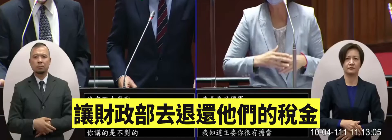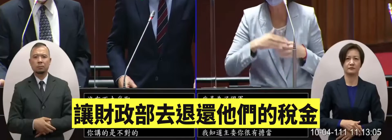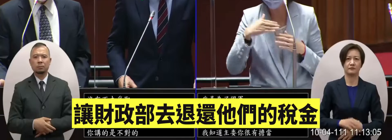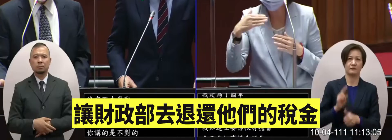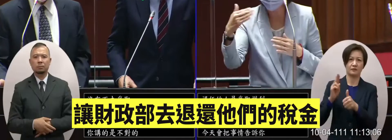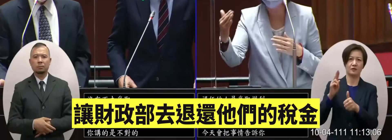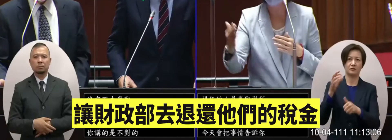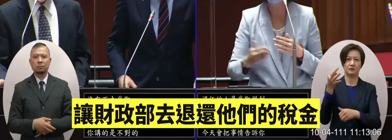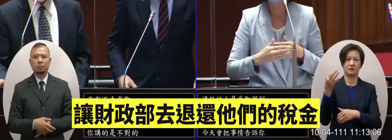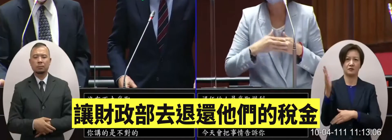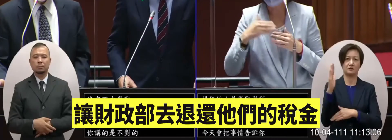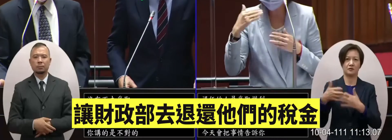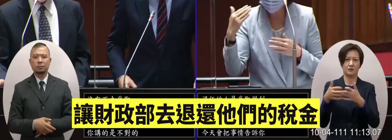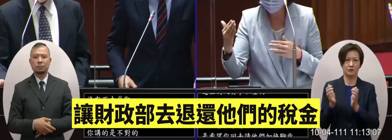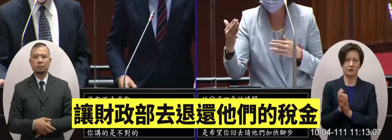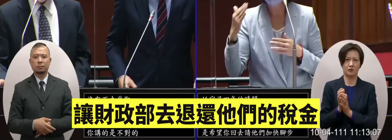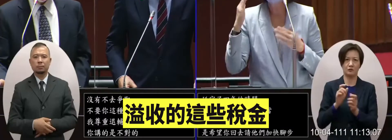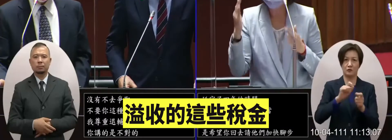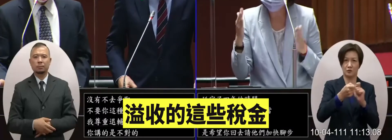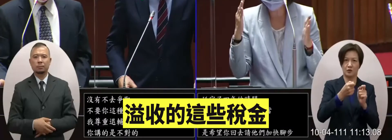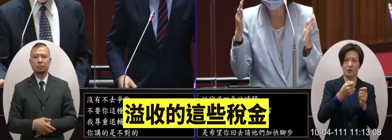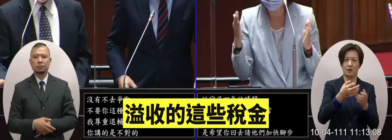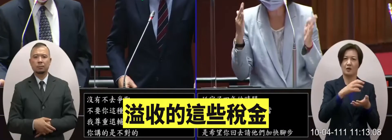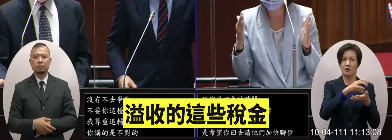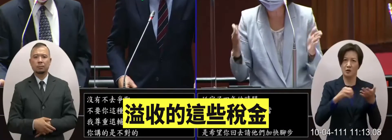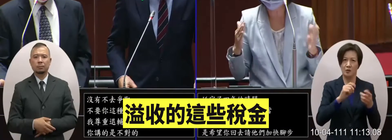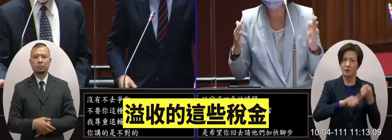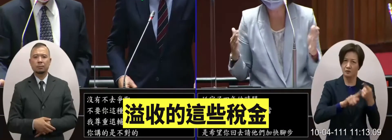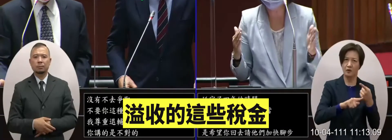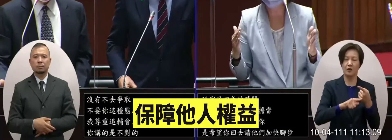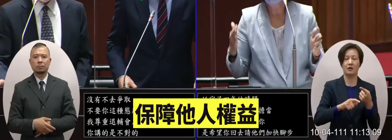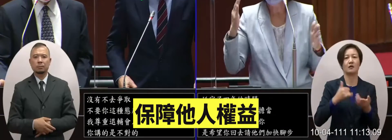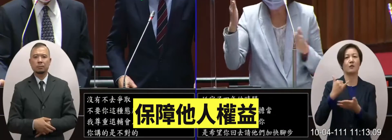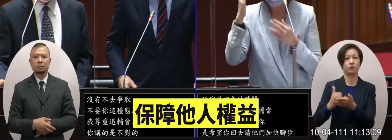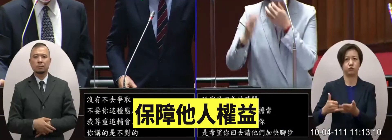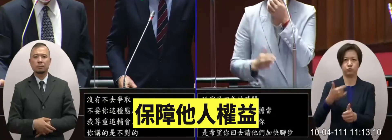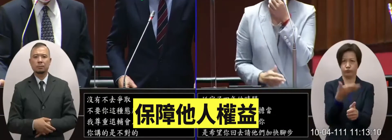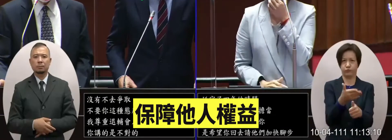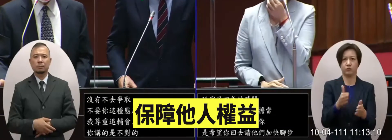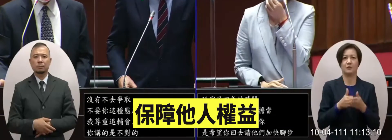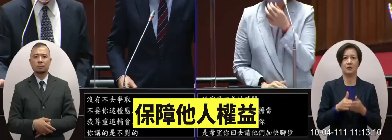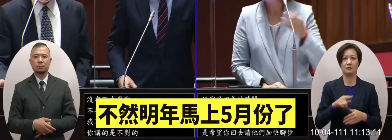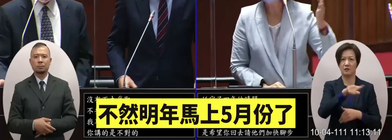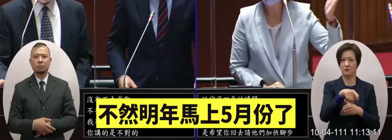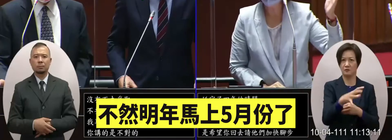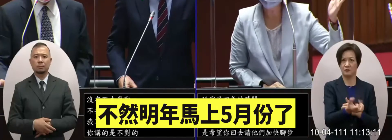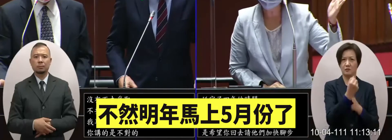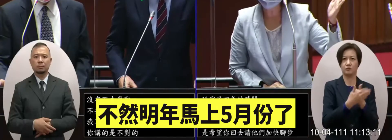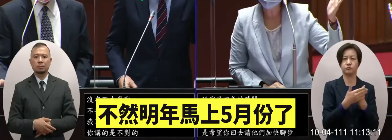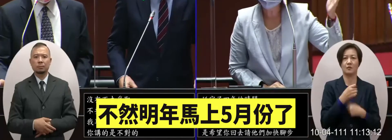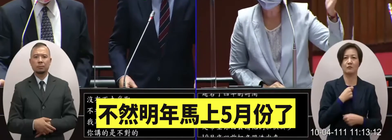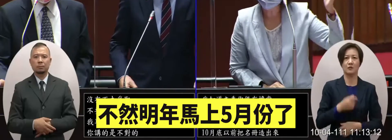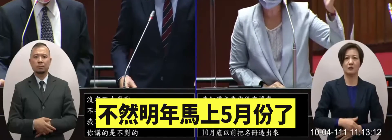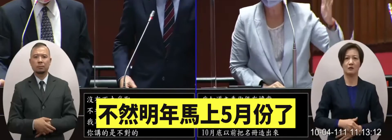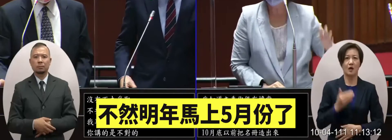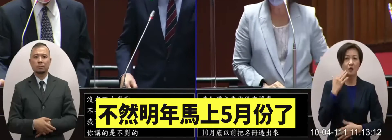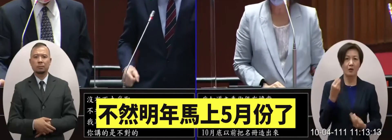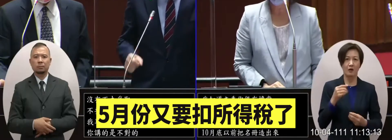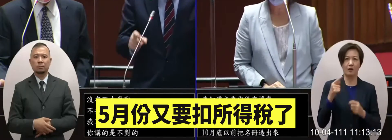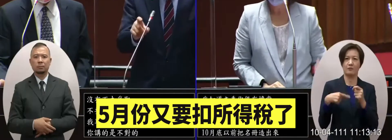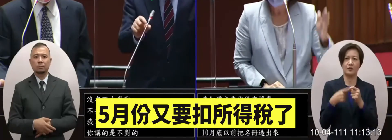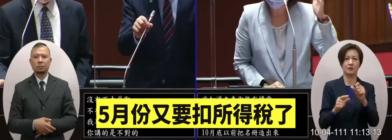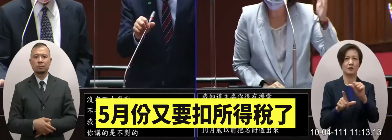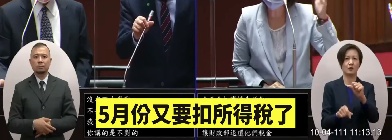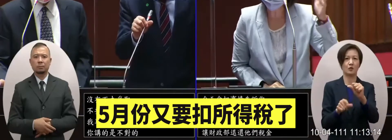部去退还他们的税金，一收的这些税金，保障他们的权益，不然明年。马上